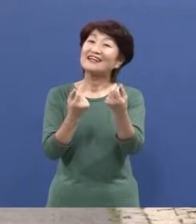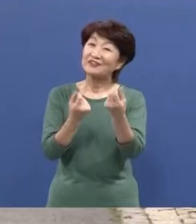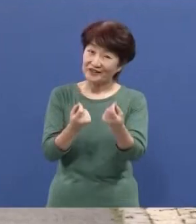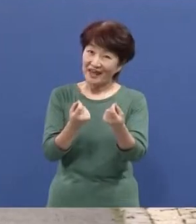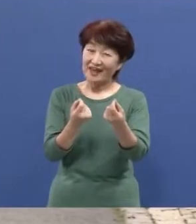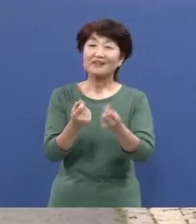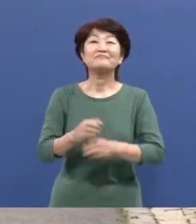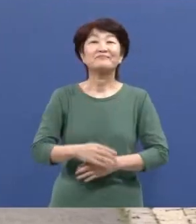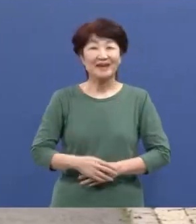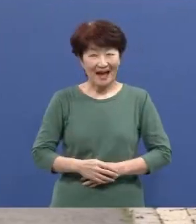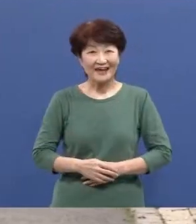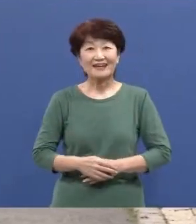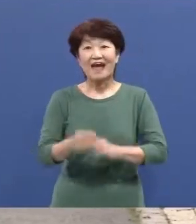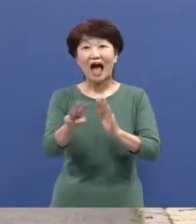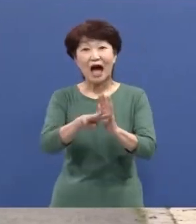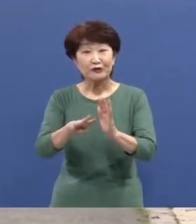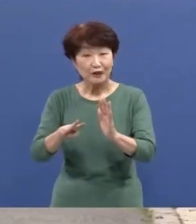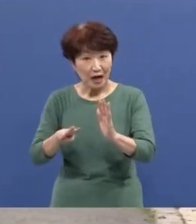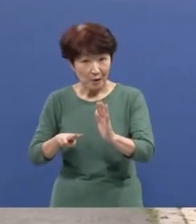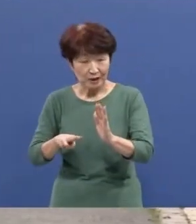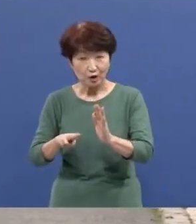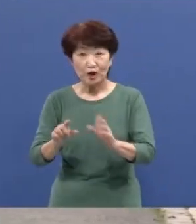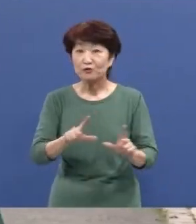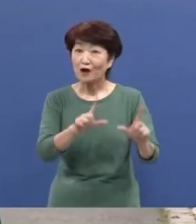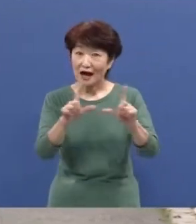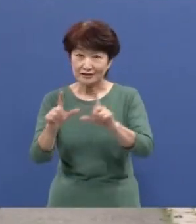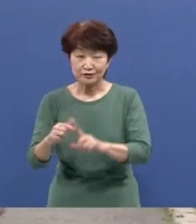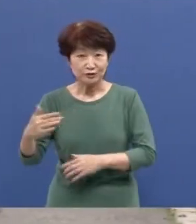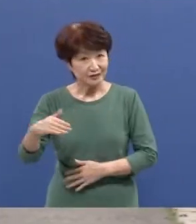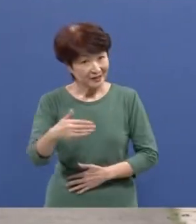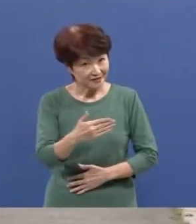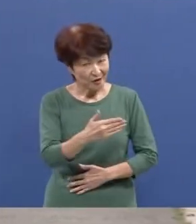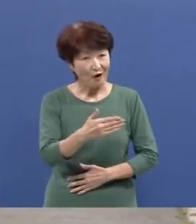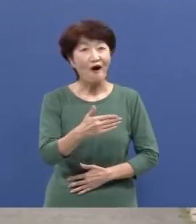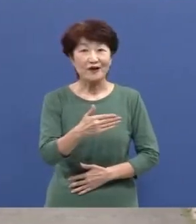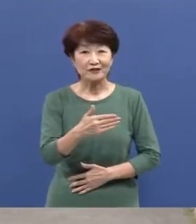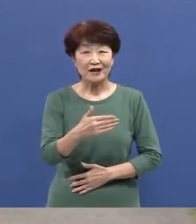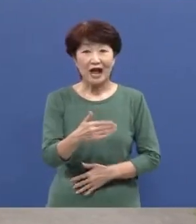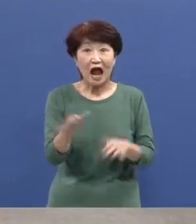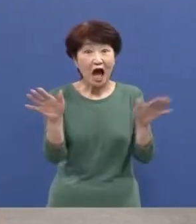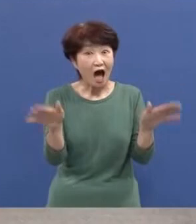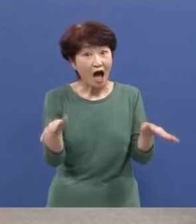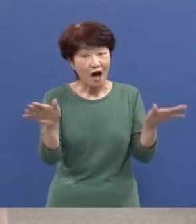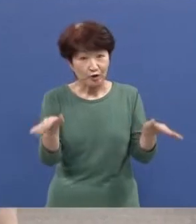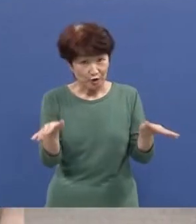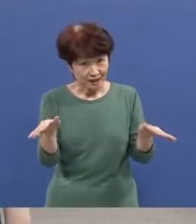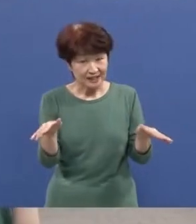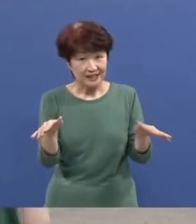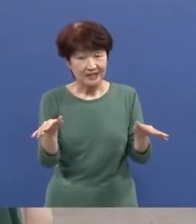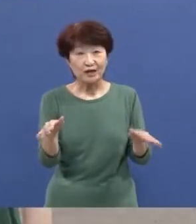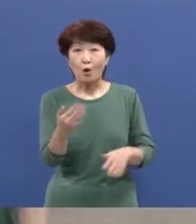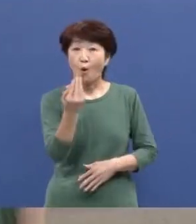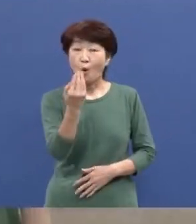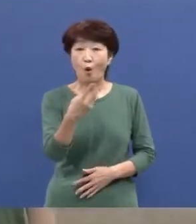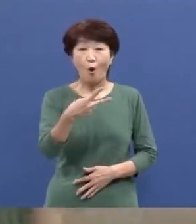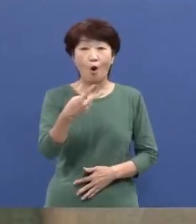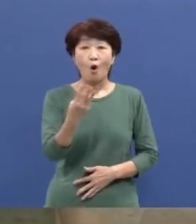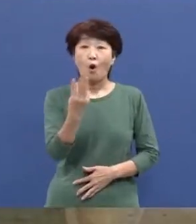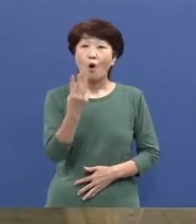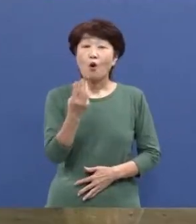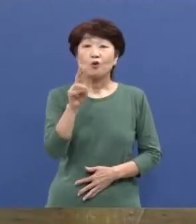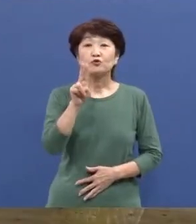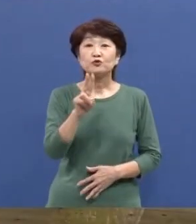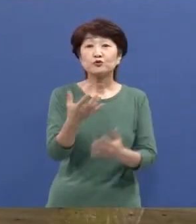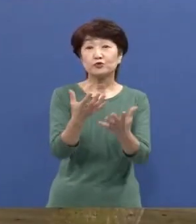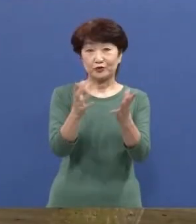ね、淡水魚が入った、水槽もありますし、鳥類とかね、哺乳類の剥製